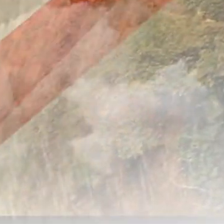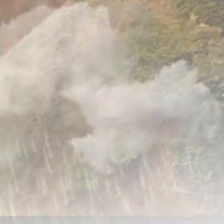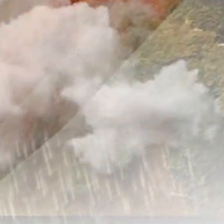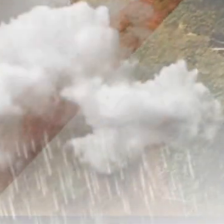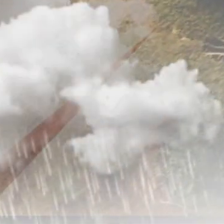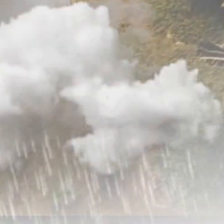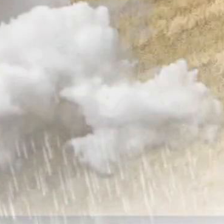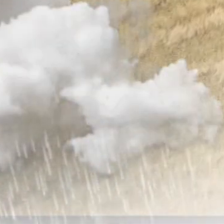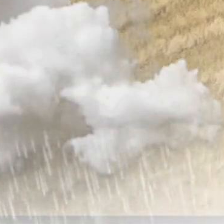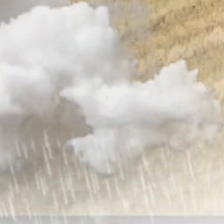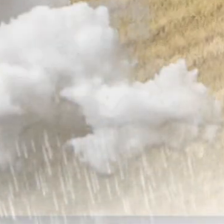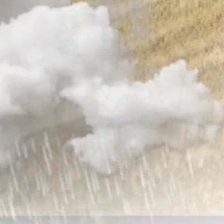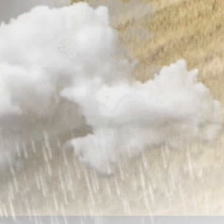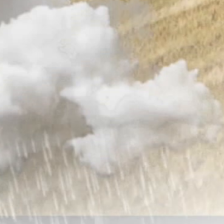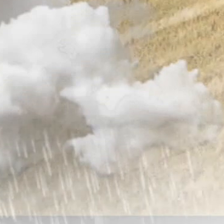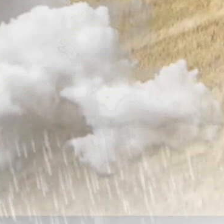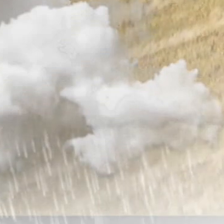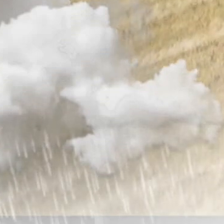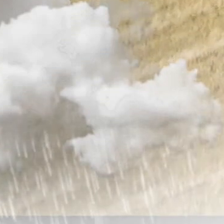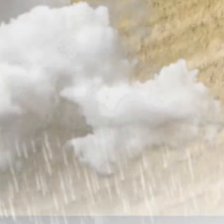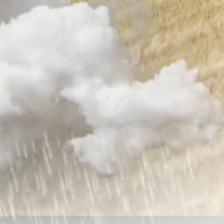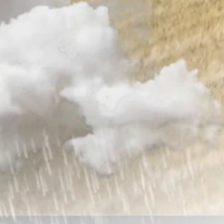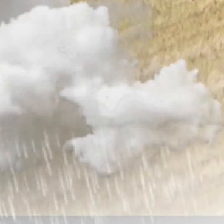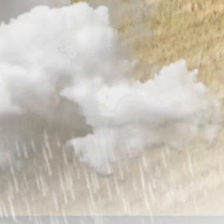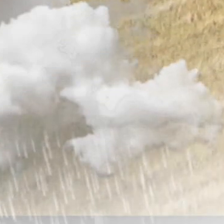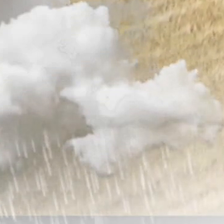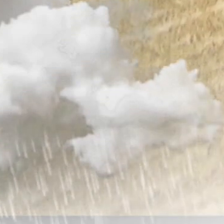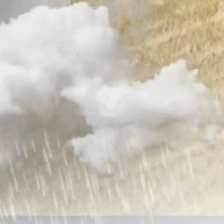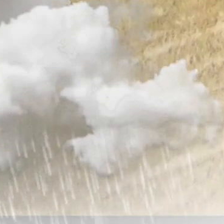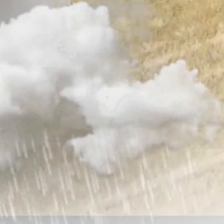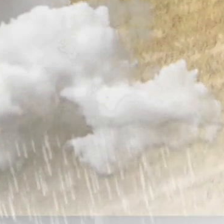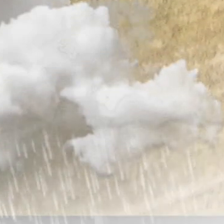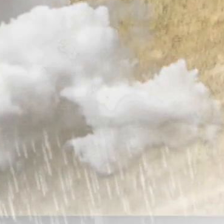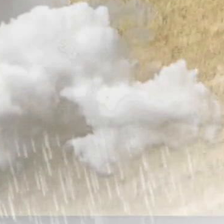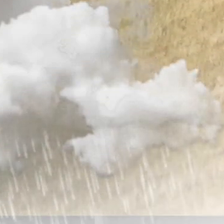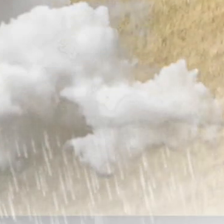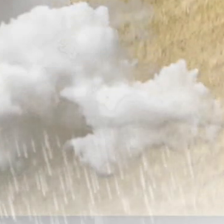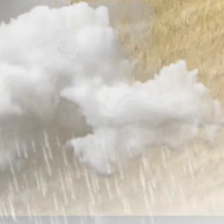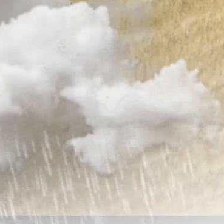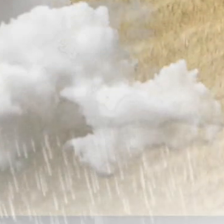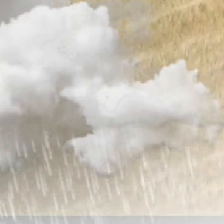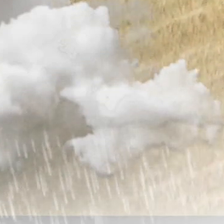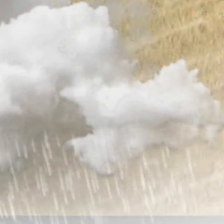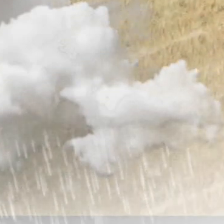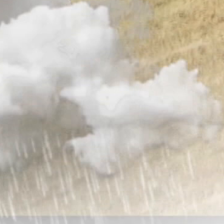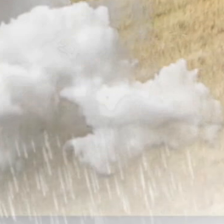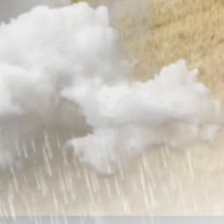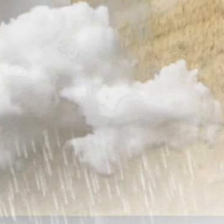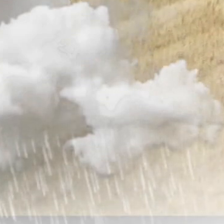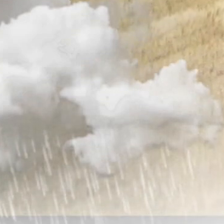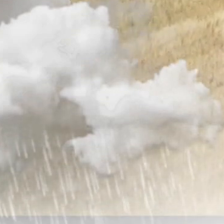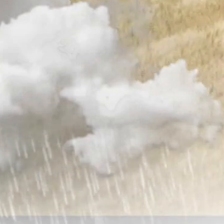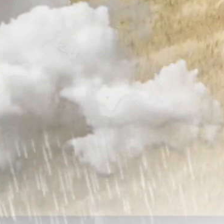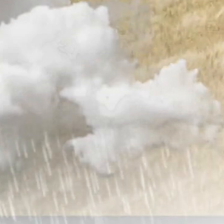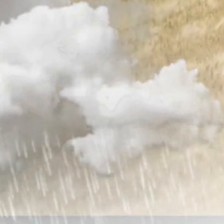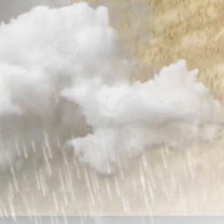У раённых цэнтрах 12 кастрычніка надвор'е будзе наступным. У Вялікай Бераставіцы каля 6 градусаў цяпла